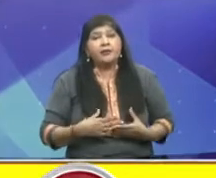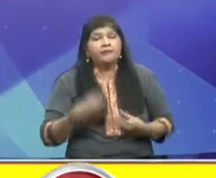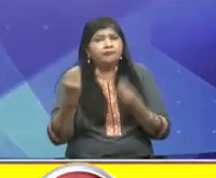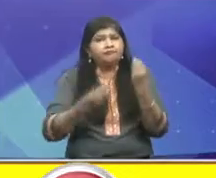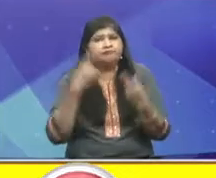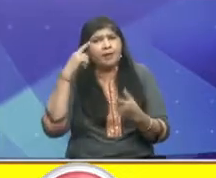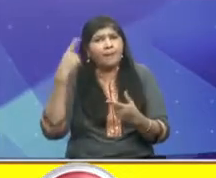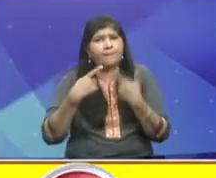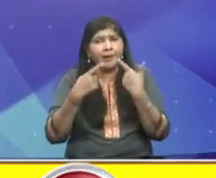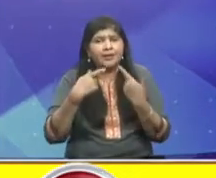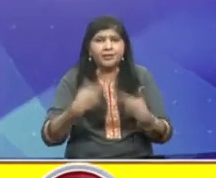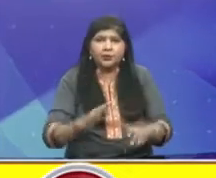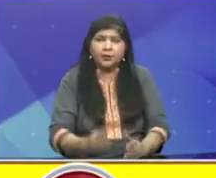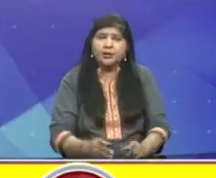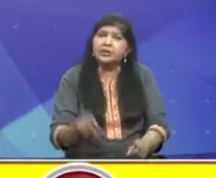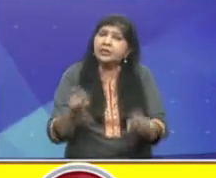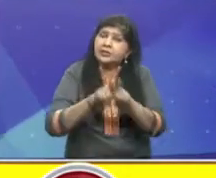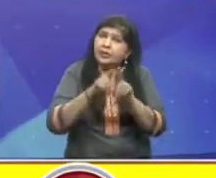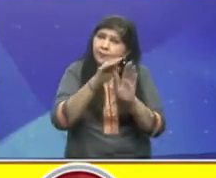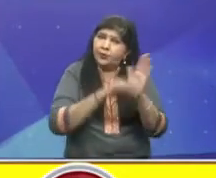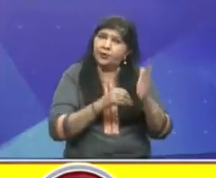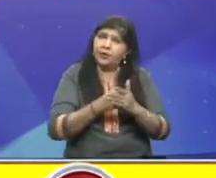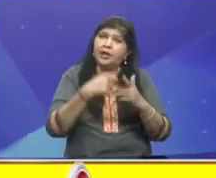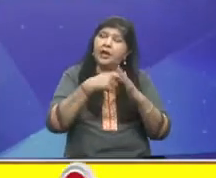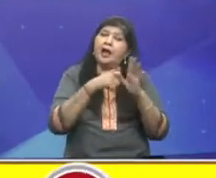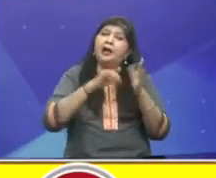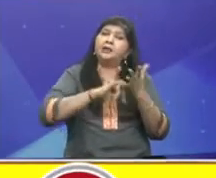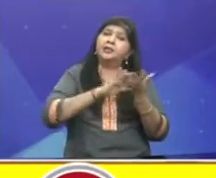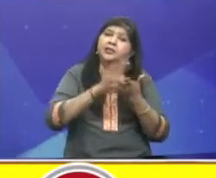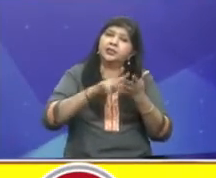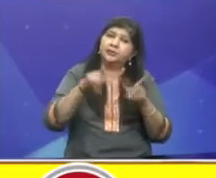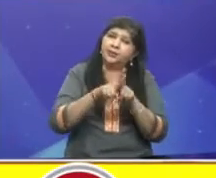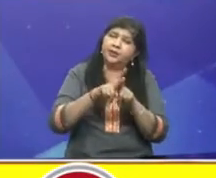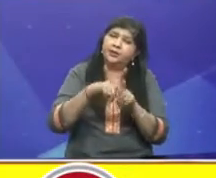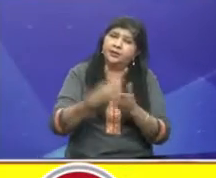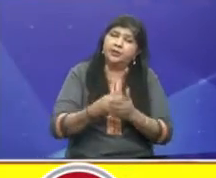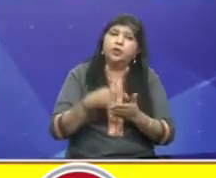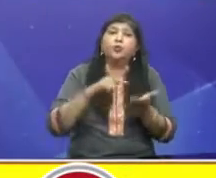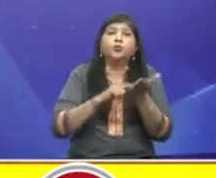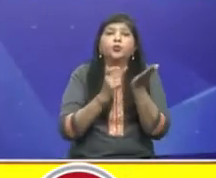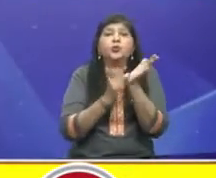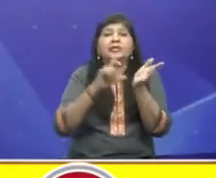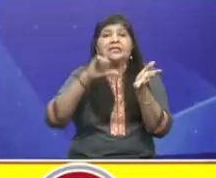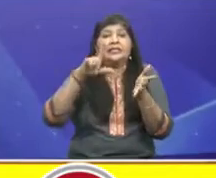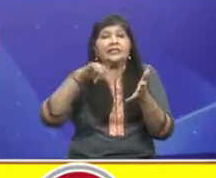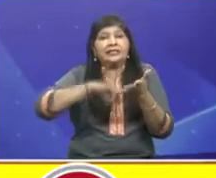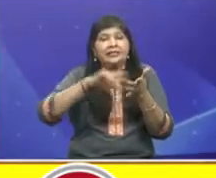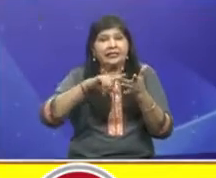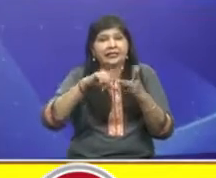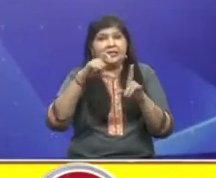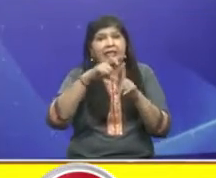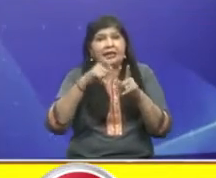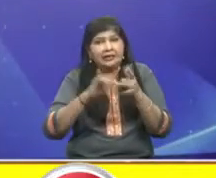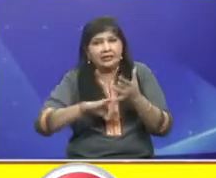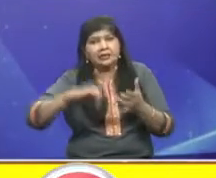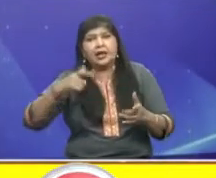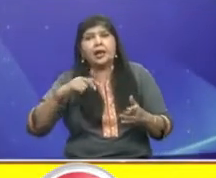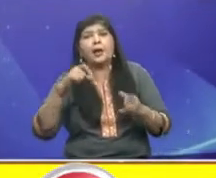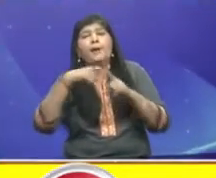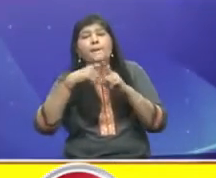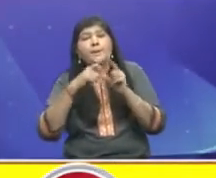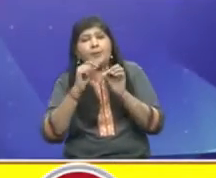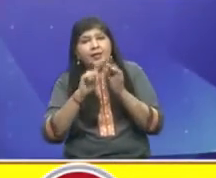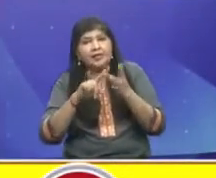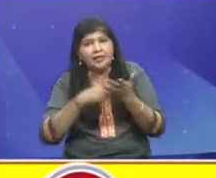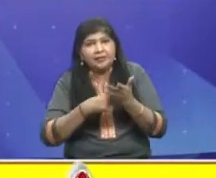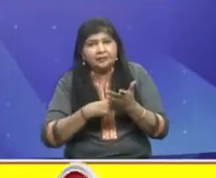हैं। ऐसा ही एक कार्यक्रम काशी में हुआ। गोस्वामी तुलसीदास, संत कबीर, संत